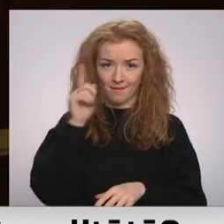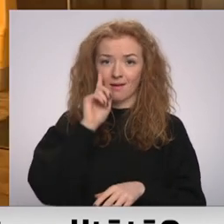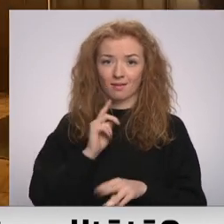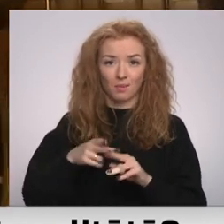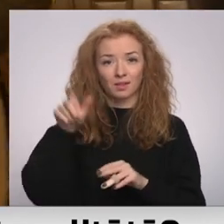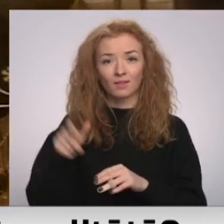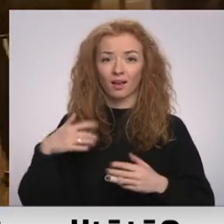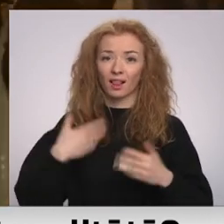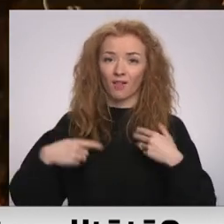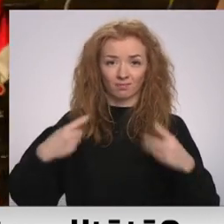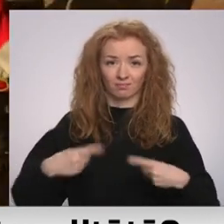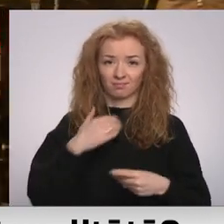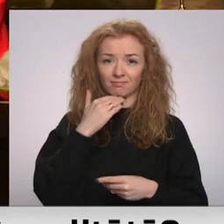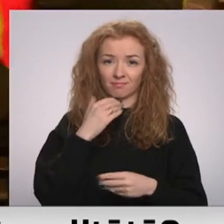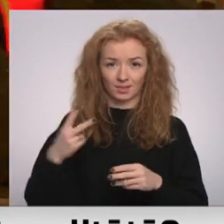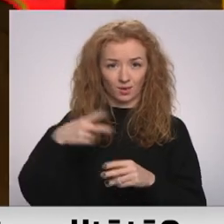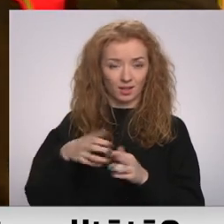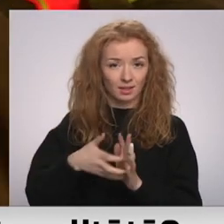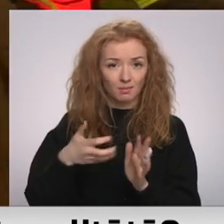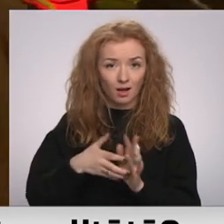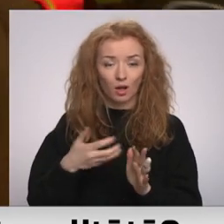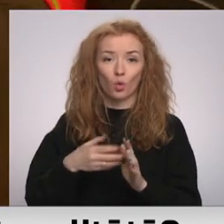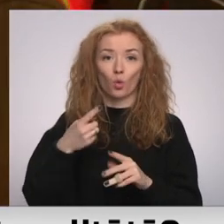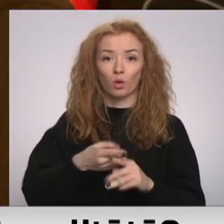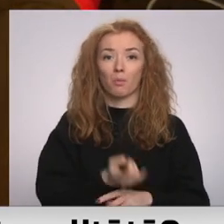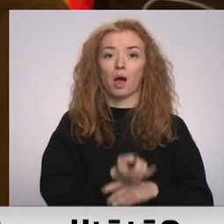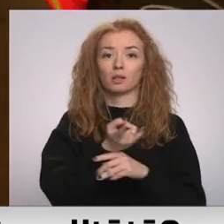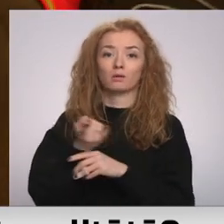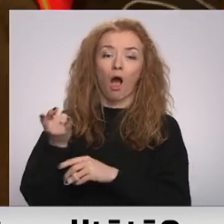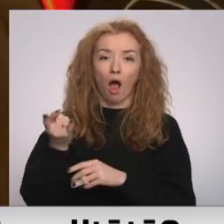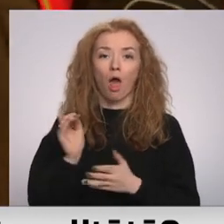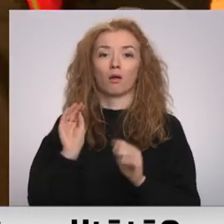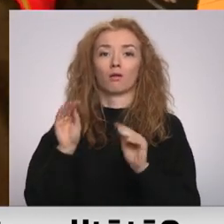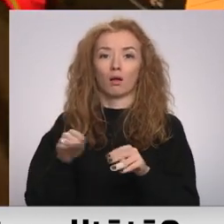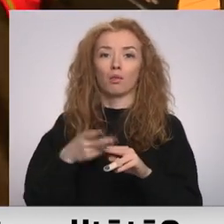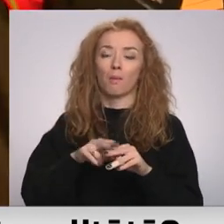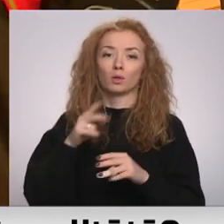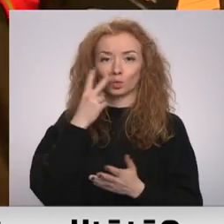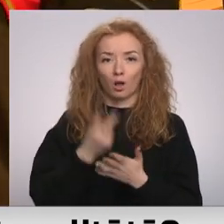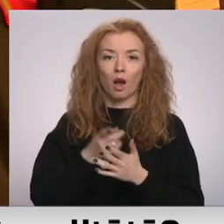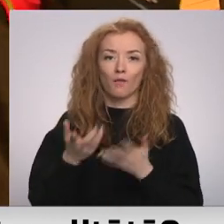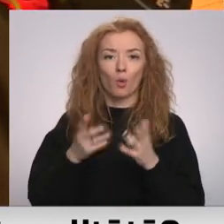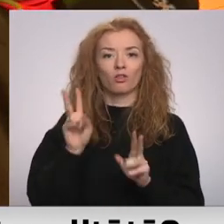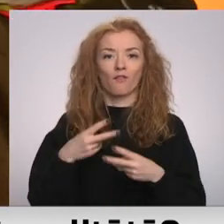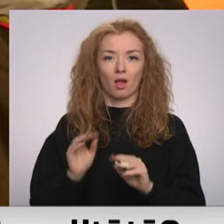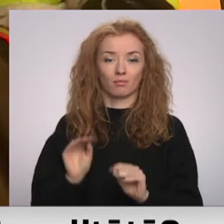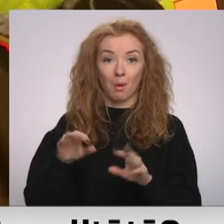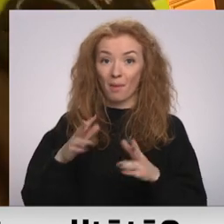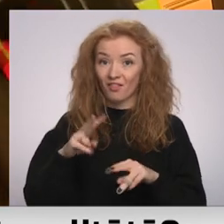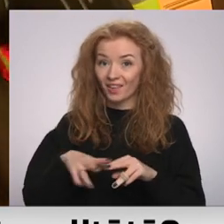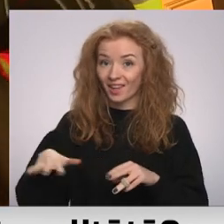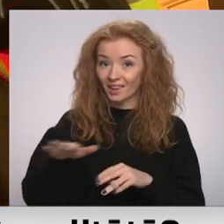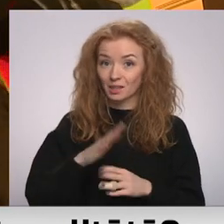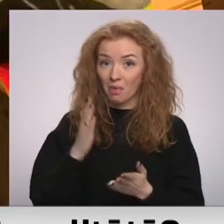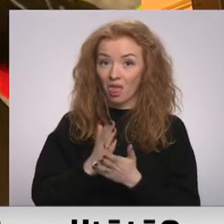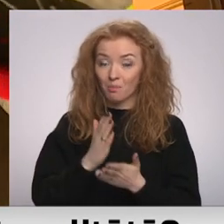atkārtot. Pacēlājs netiek lietots un rodas maldīgs priekšstats, ka vajadzība pēc tā ir pārspīlēta. Taču no vides pieejamības